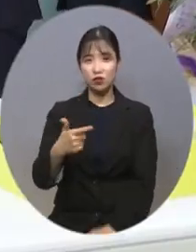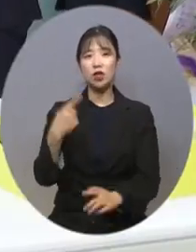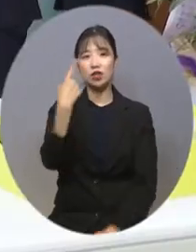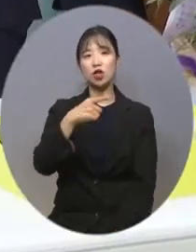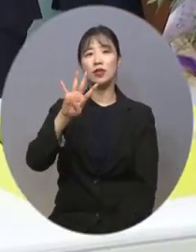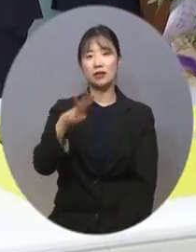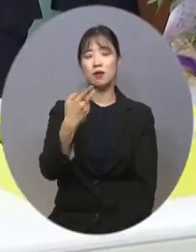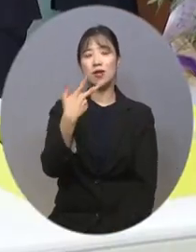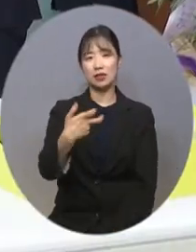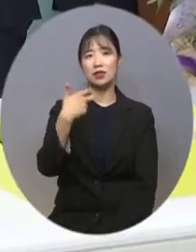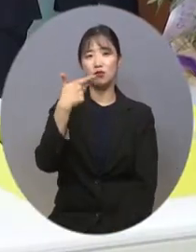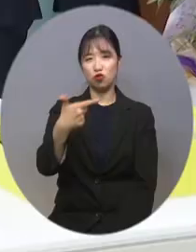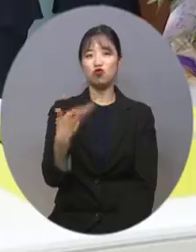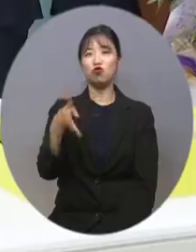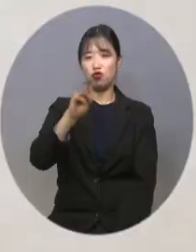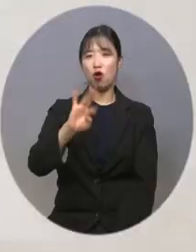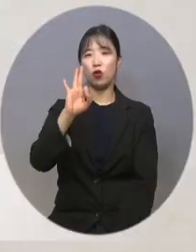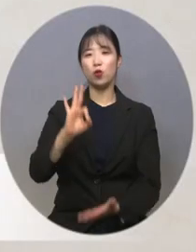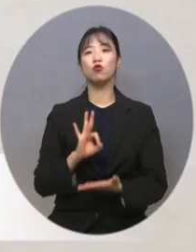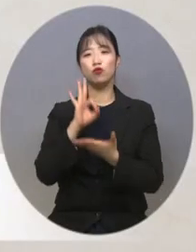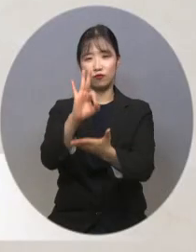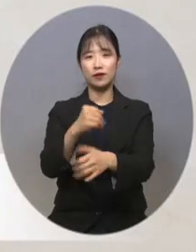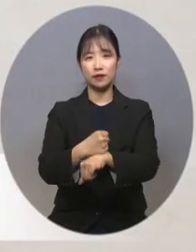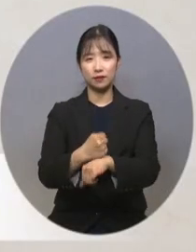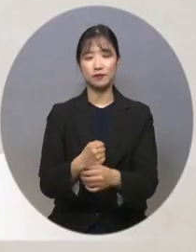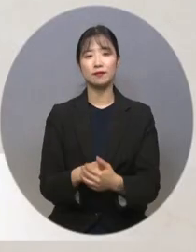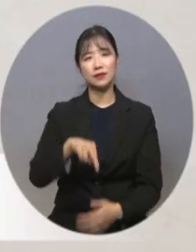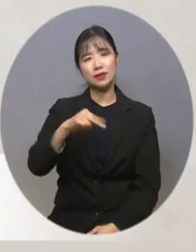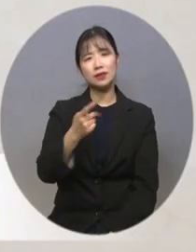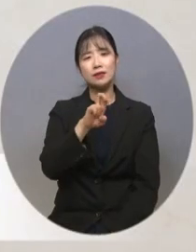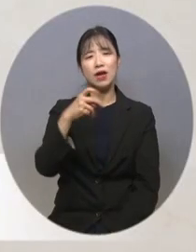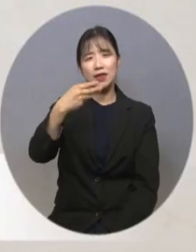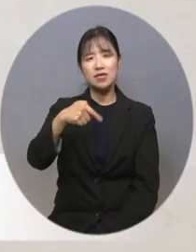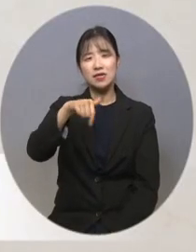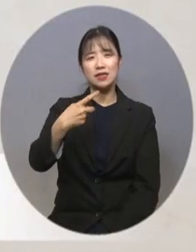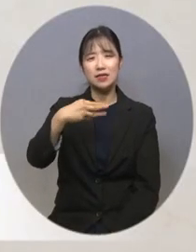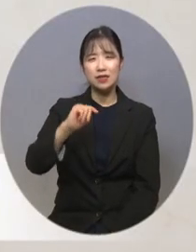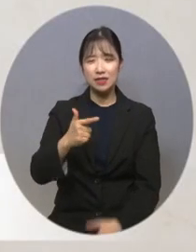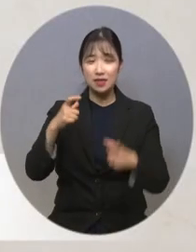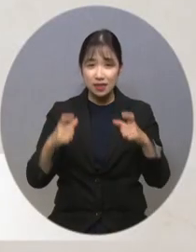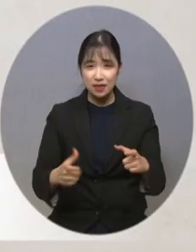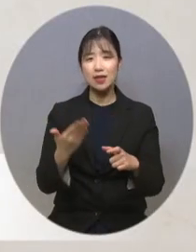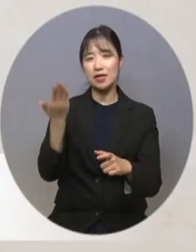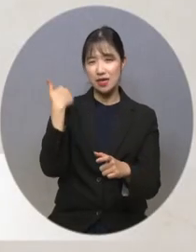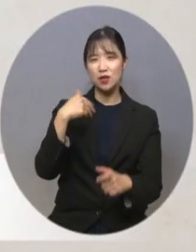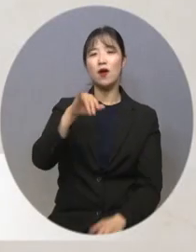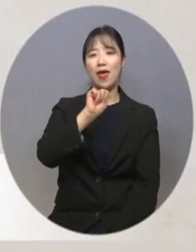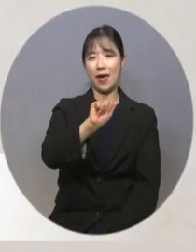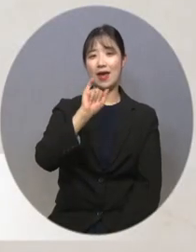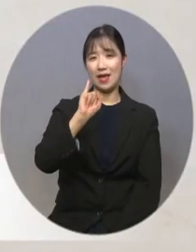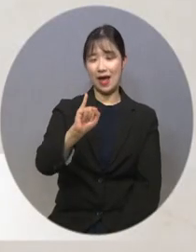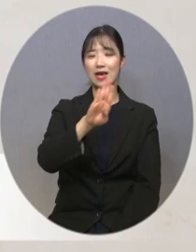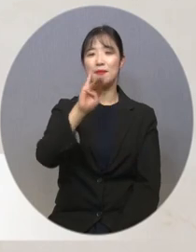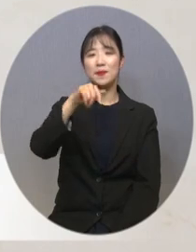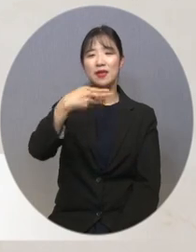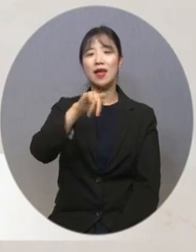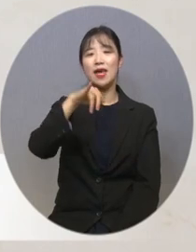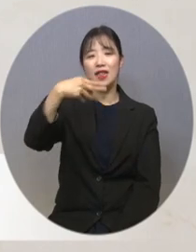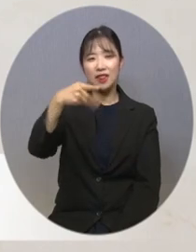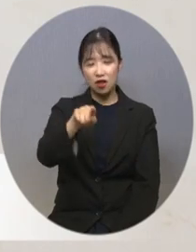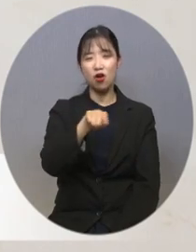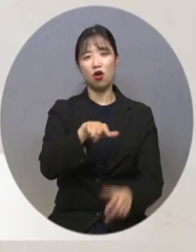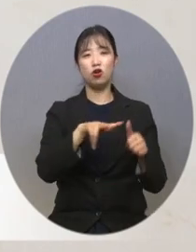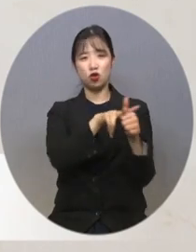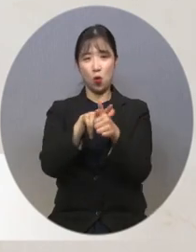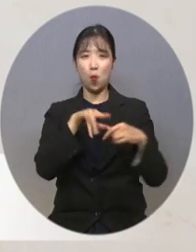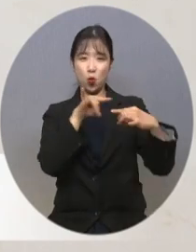1,476억 원 규모가 투입됩니다. 스마트 그린 산단 사업은 기존 산단의 AI, 빅데이터 등 정보통신기술을